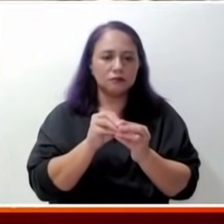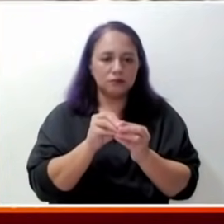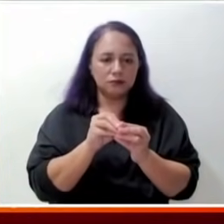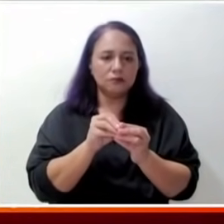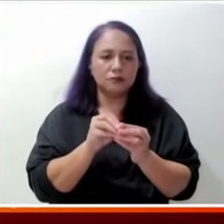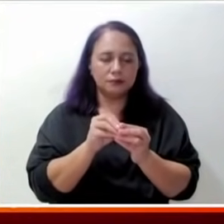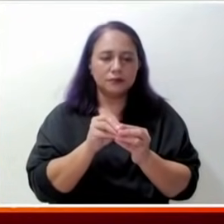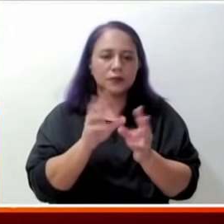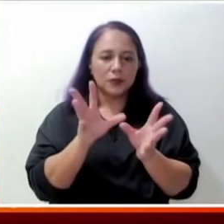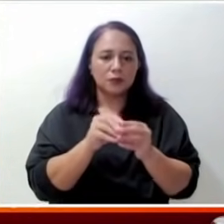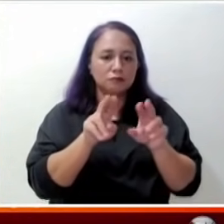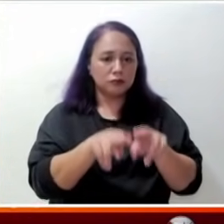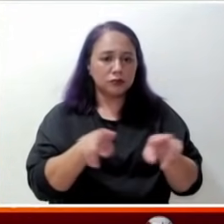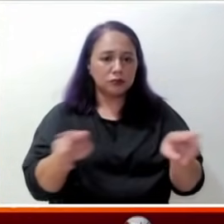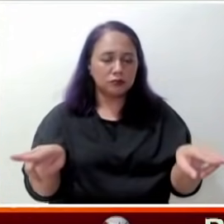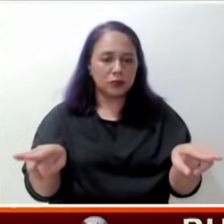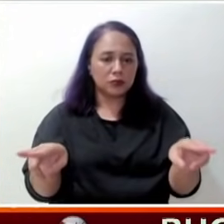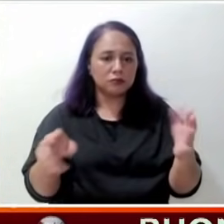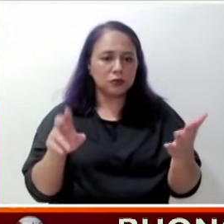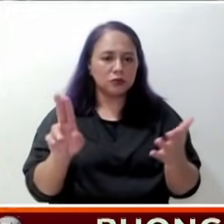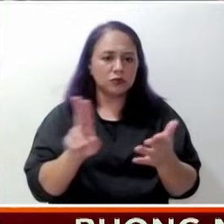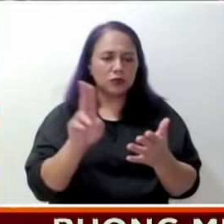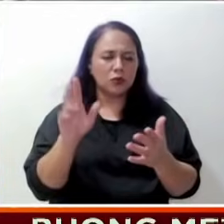total bed capacity, almost